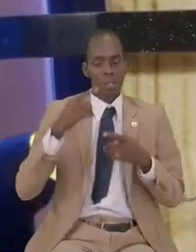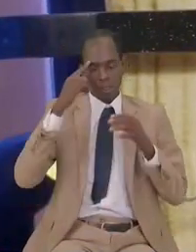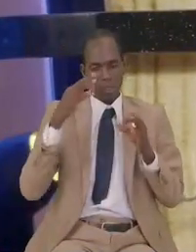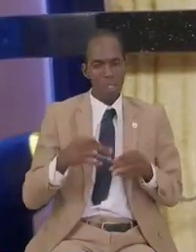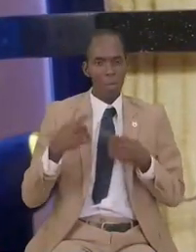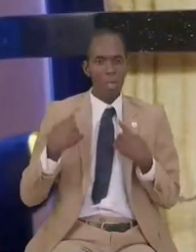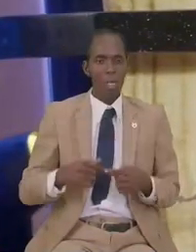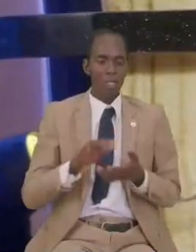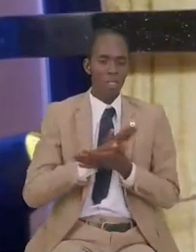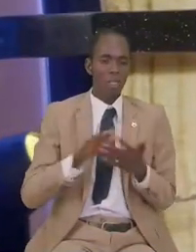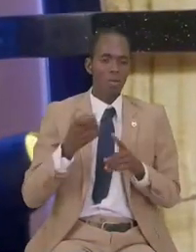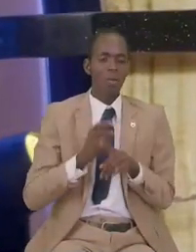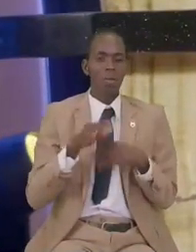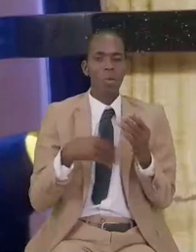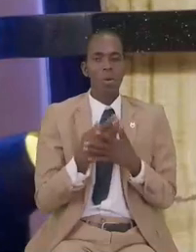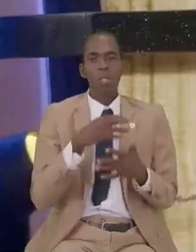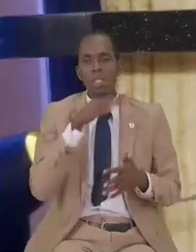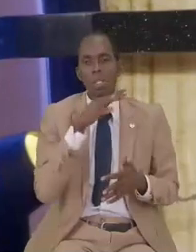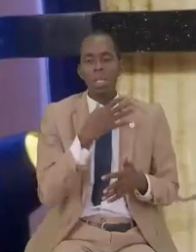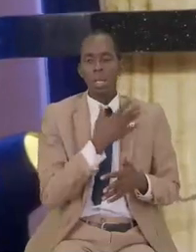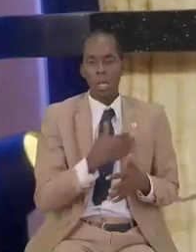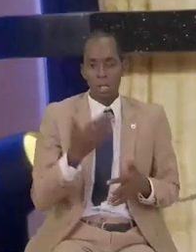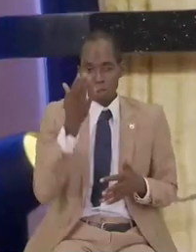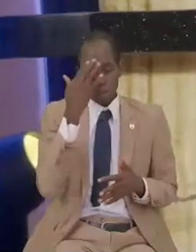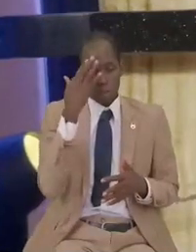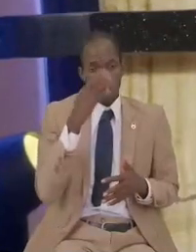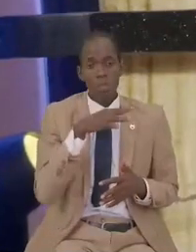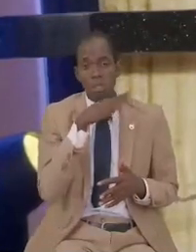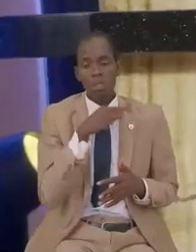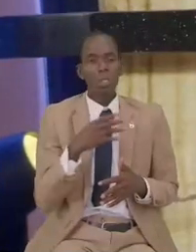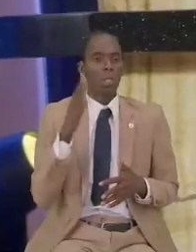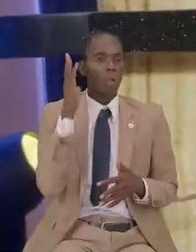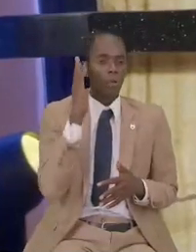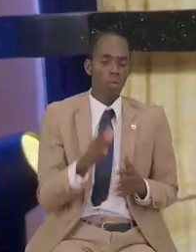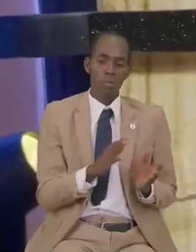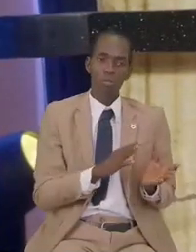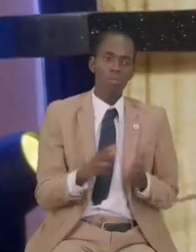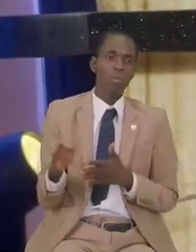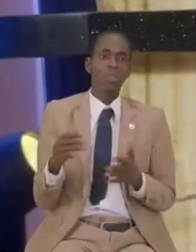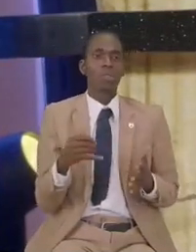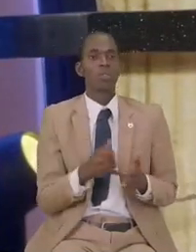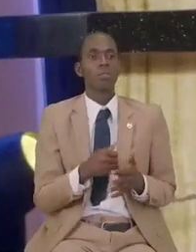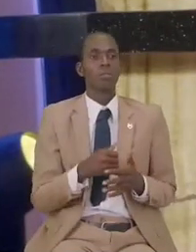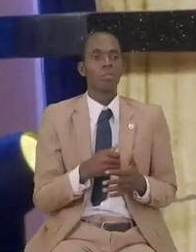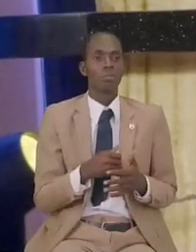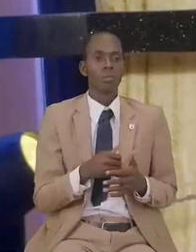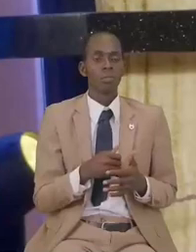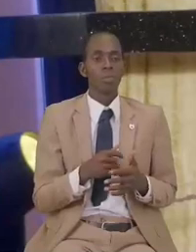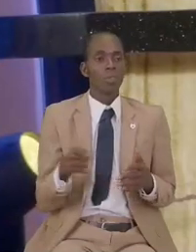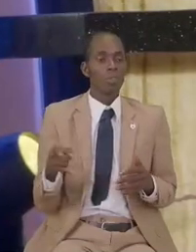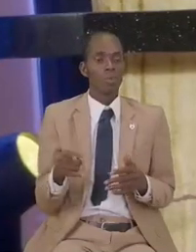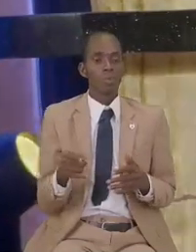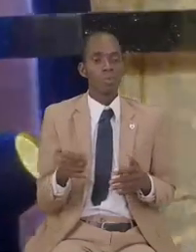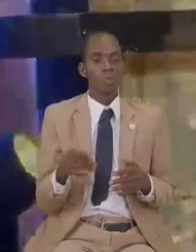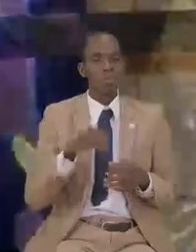insulte. Et qui ne commette point d'iniquité et qui marche dans ses voies. Le verset 9 nous dit,